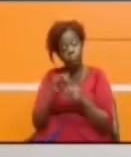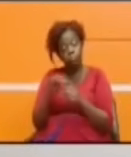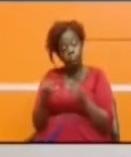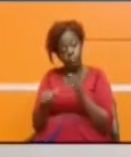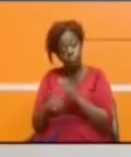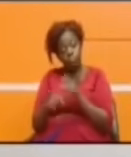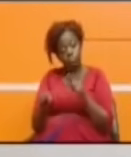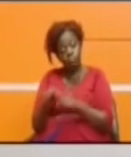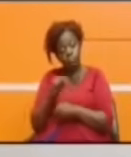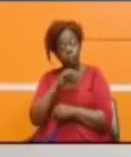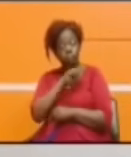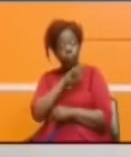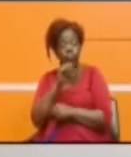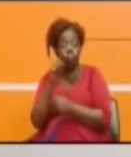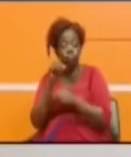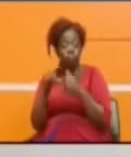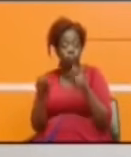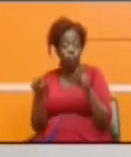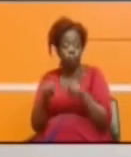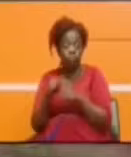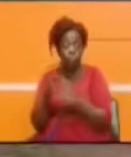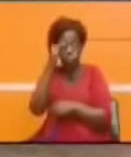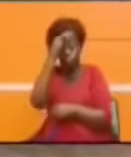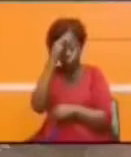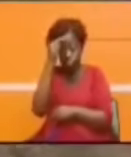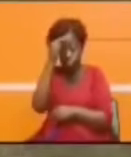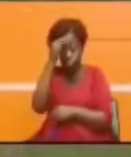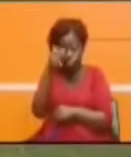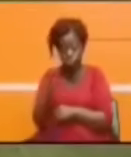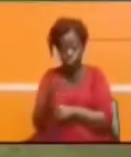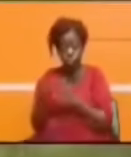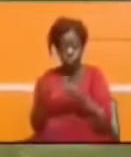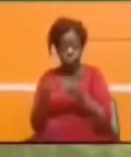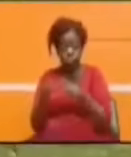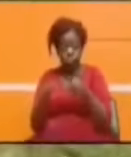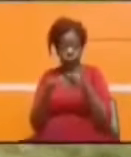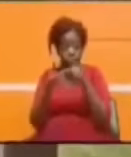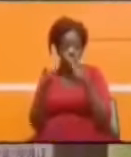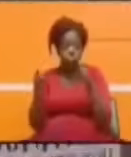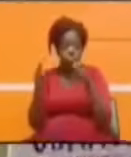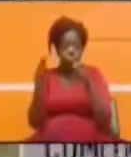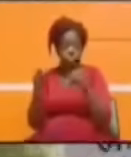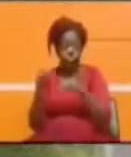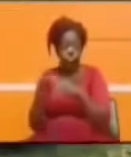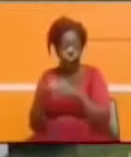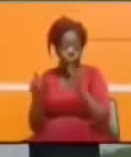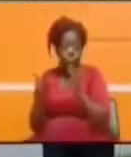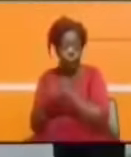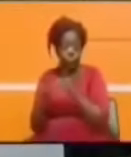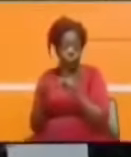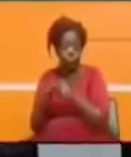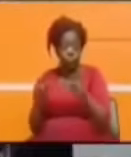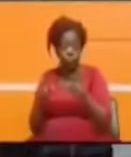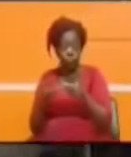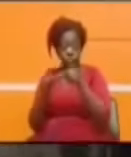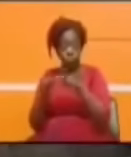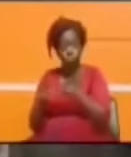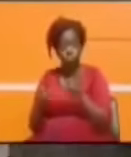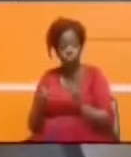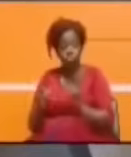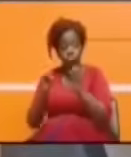ezaali zeemulukunyizibwako omwali ey'okuba nti abayizi babadde baweebwa satifikeeti ezitali mateeka songa ne layisinsi y'ettendekero